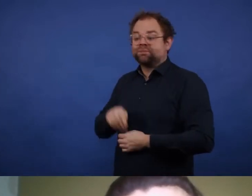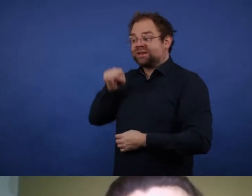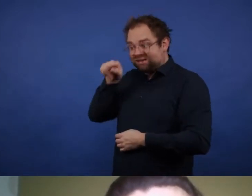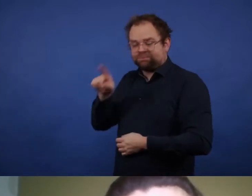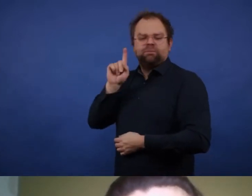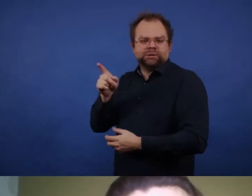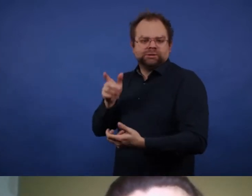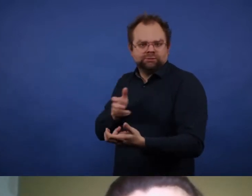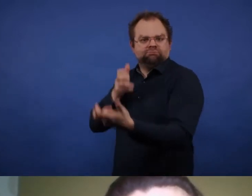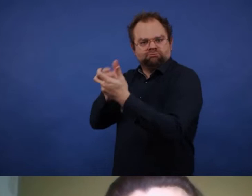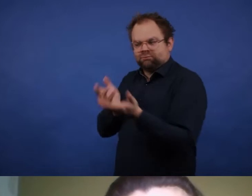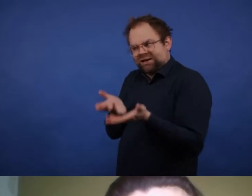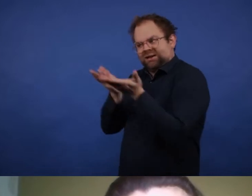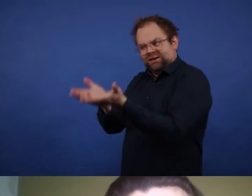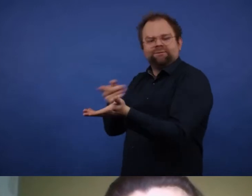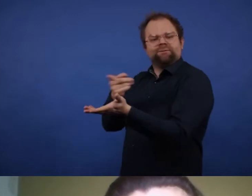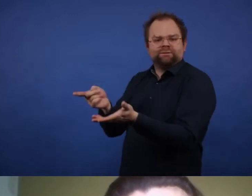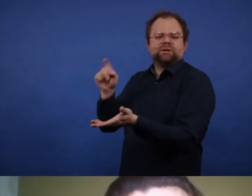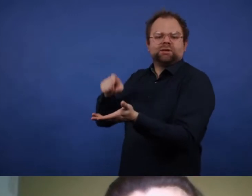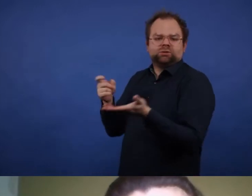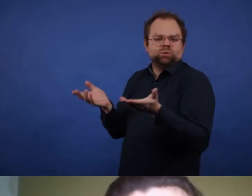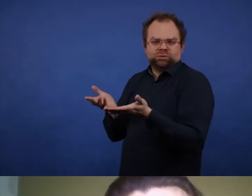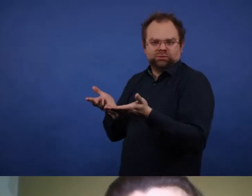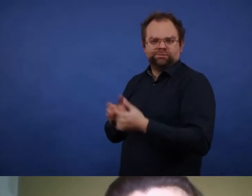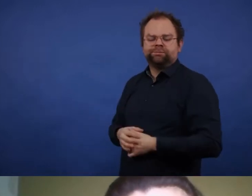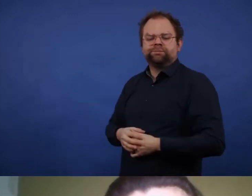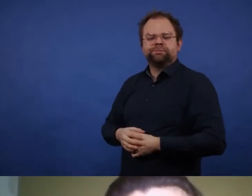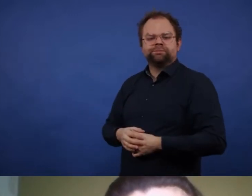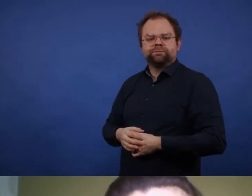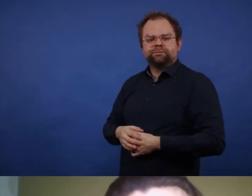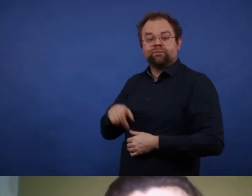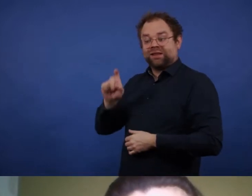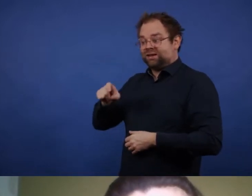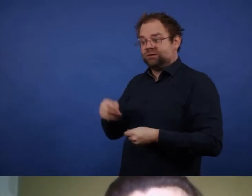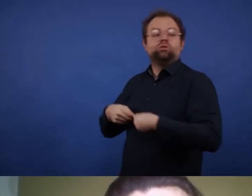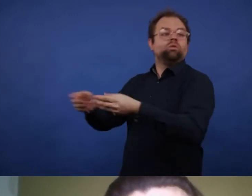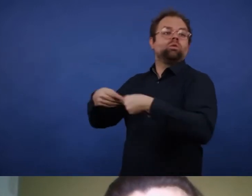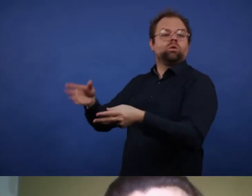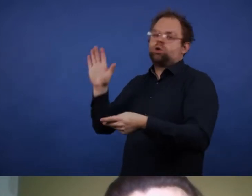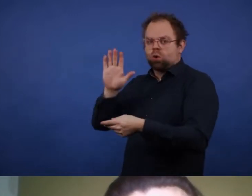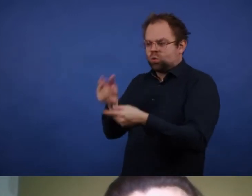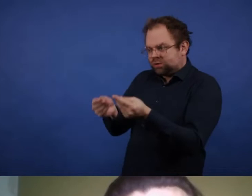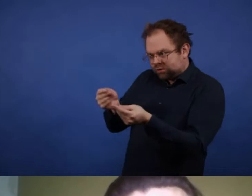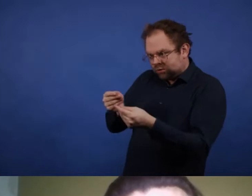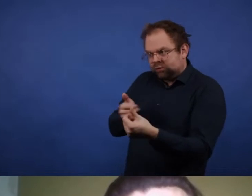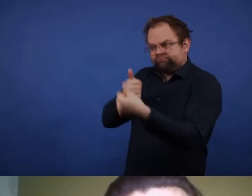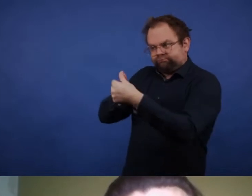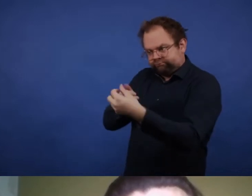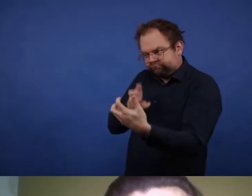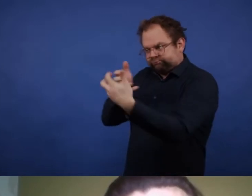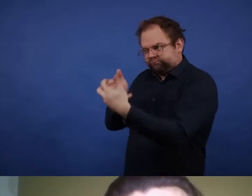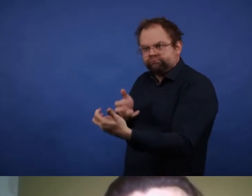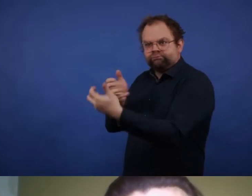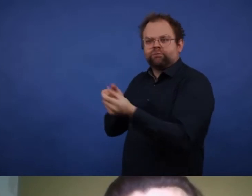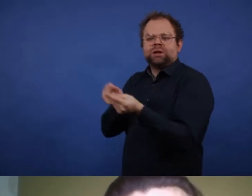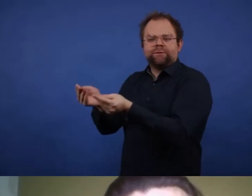ما مضافين او ما Another مضمنين challenge is the في fact that people with disability themselves are الدوله not في